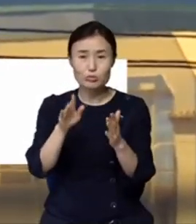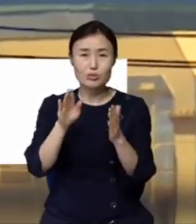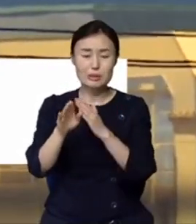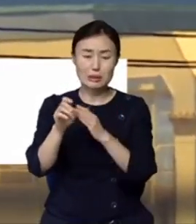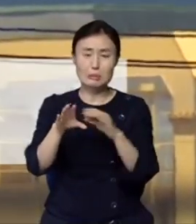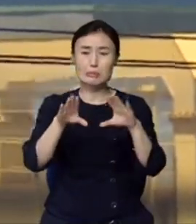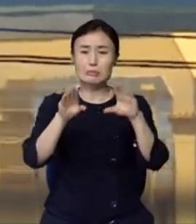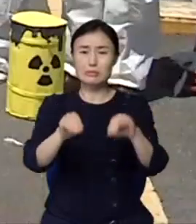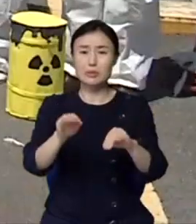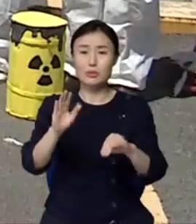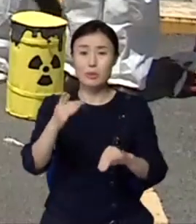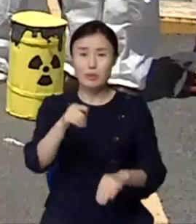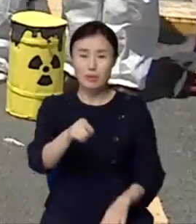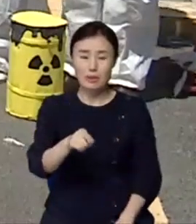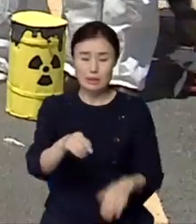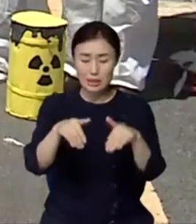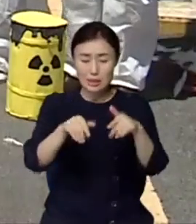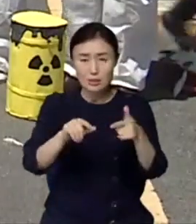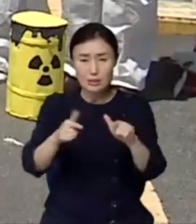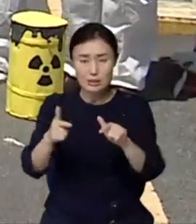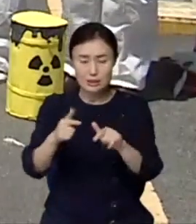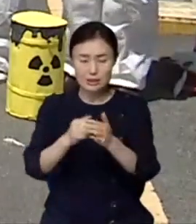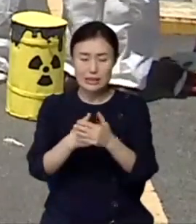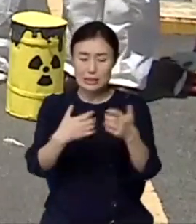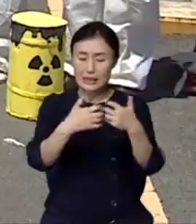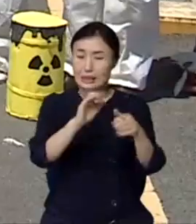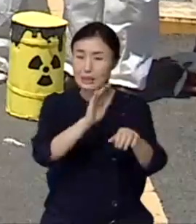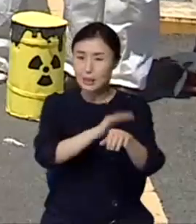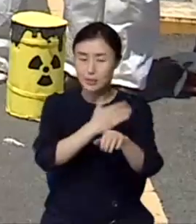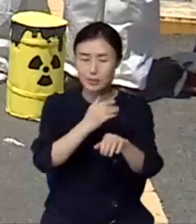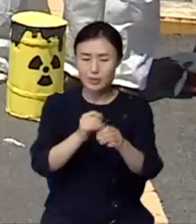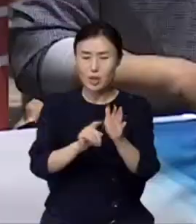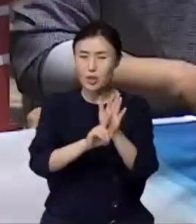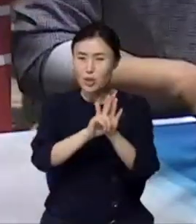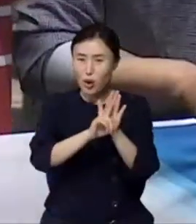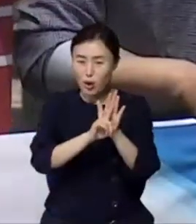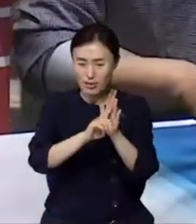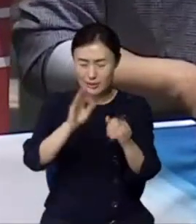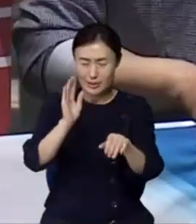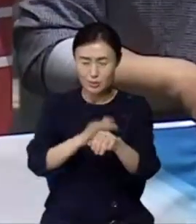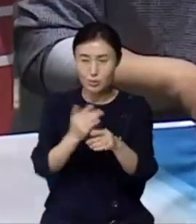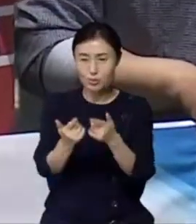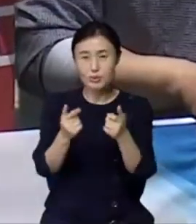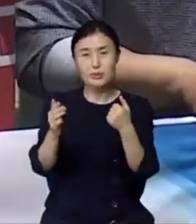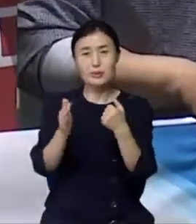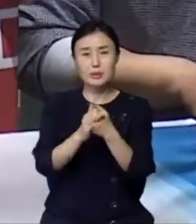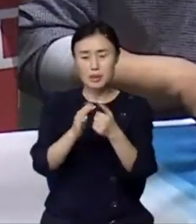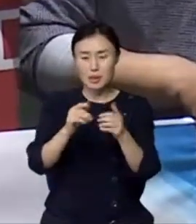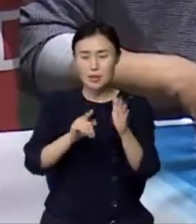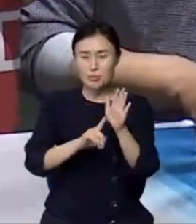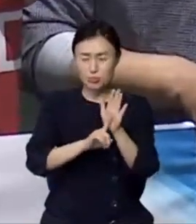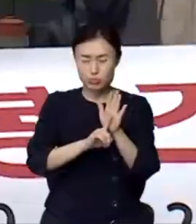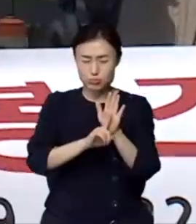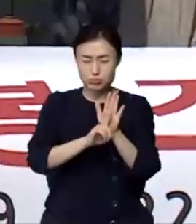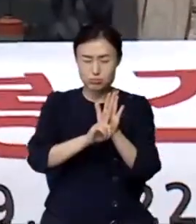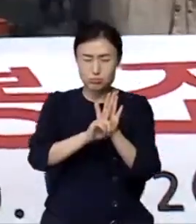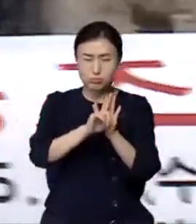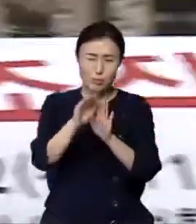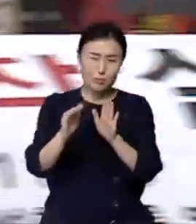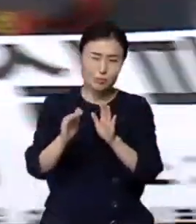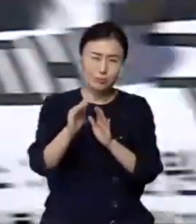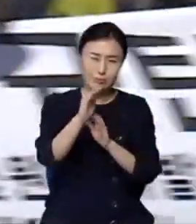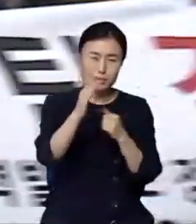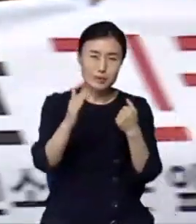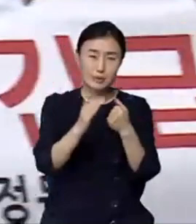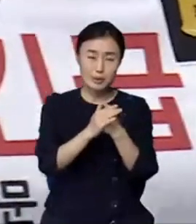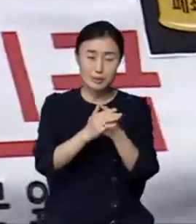1호기. 직원이 제어봉을 잘못 조작하고 열출력 계산에 오류가 나면서 열출력 급증 사고가 발생해 원전